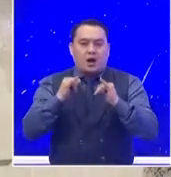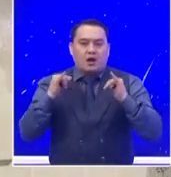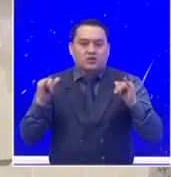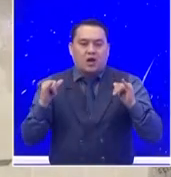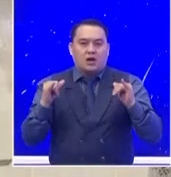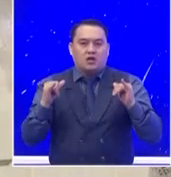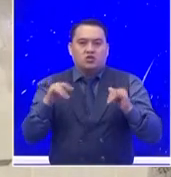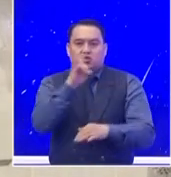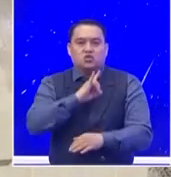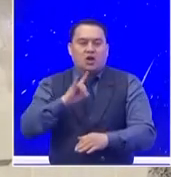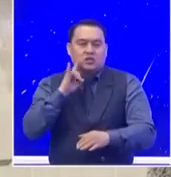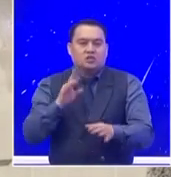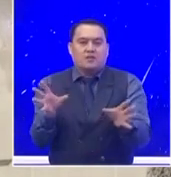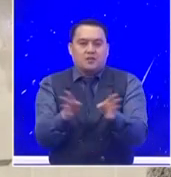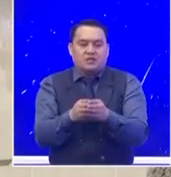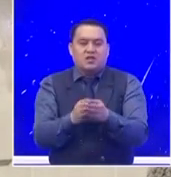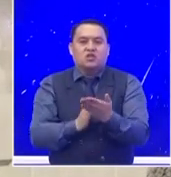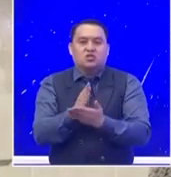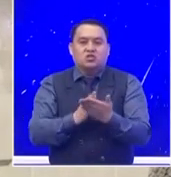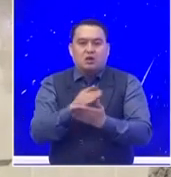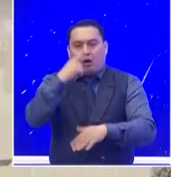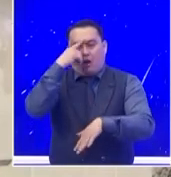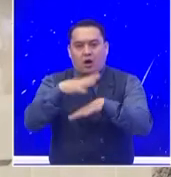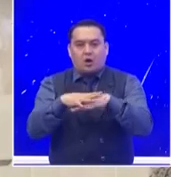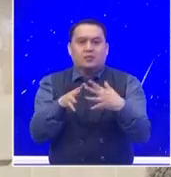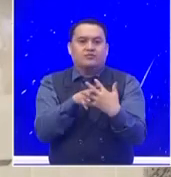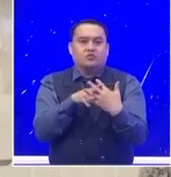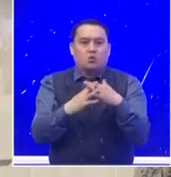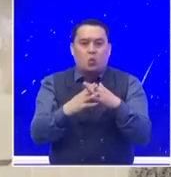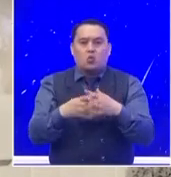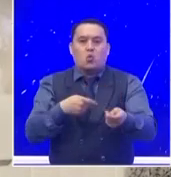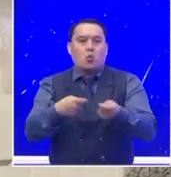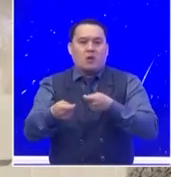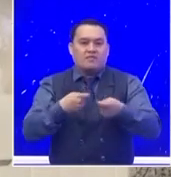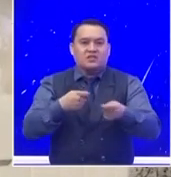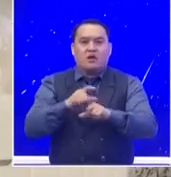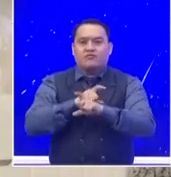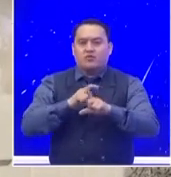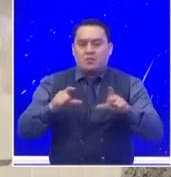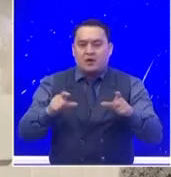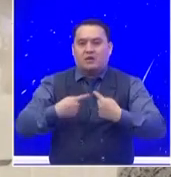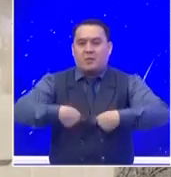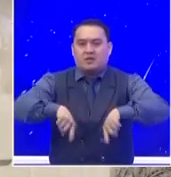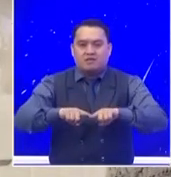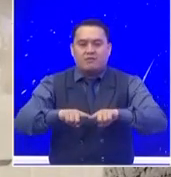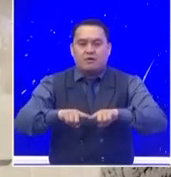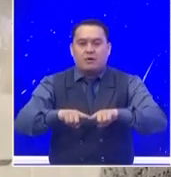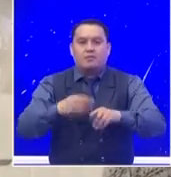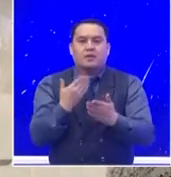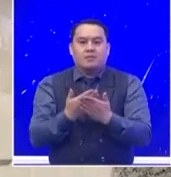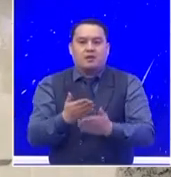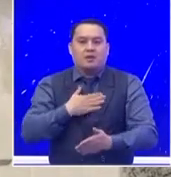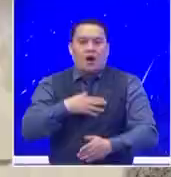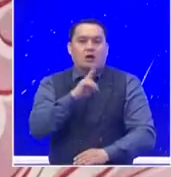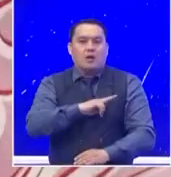гендерная политика. Сейчас очень много женщин, акимы сельских округов, начальники управления, департаментов. Взять пример у меня,